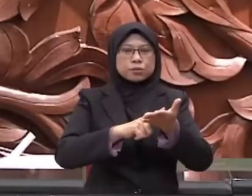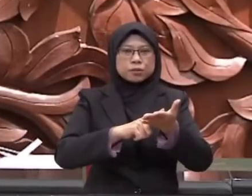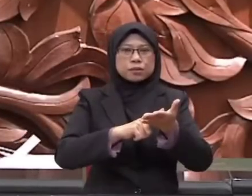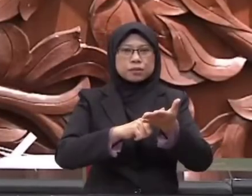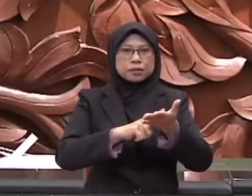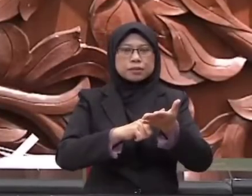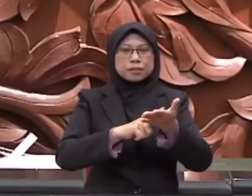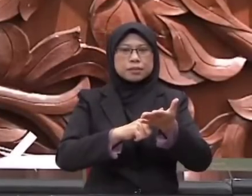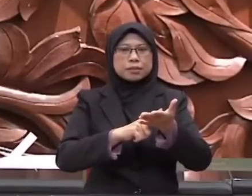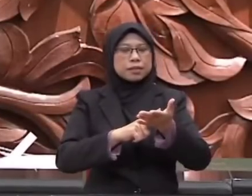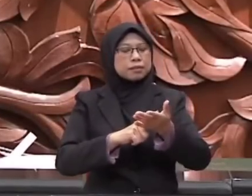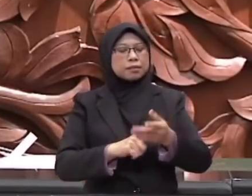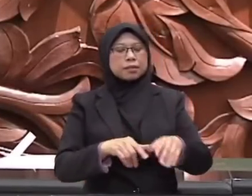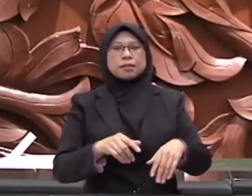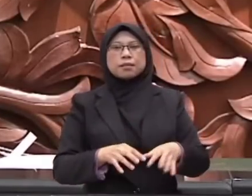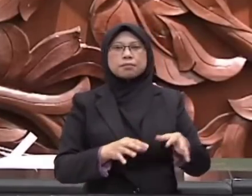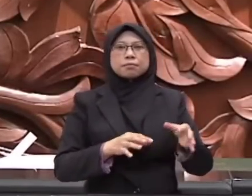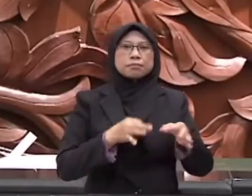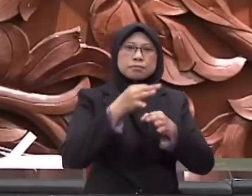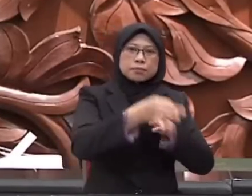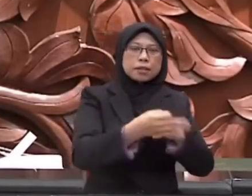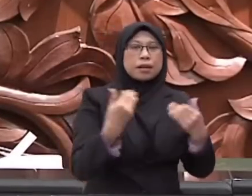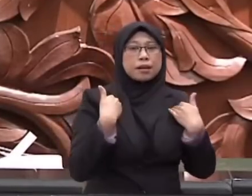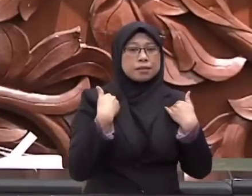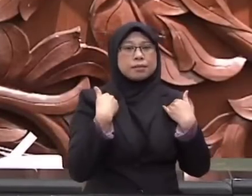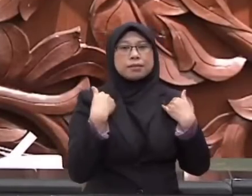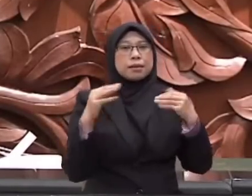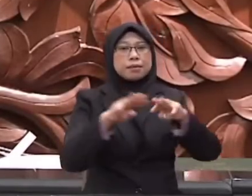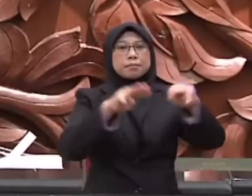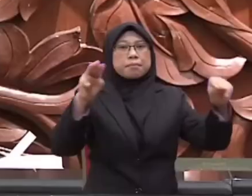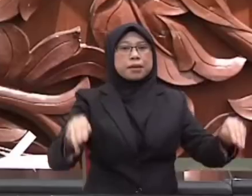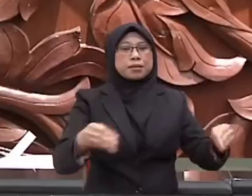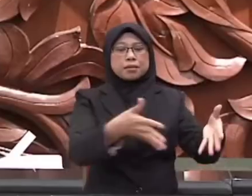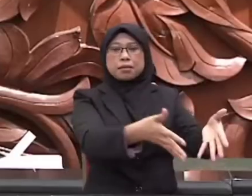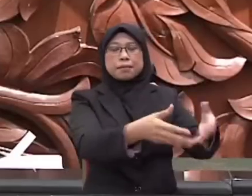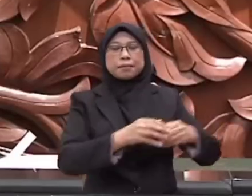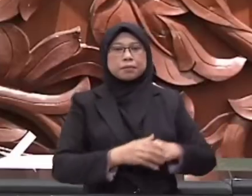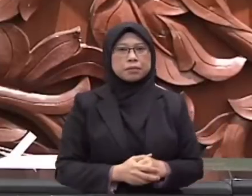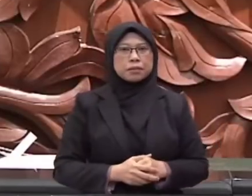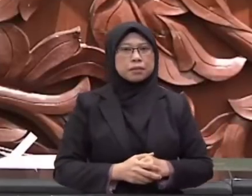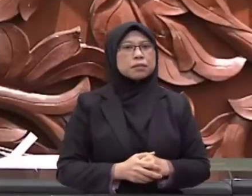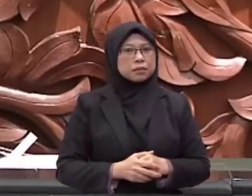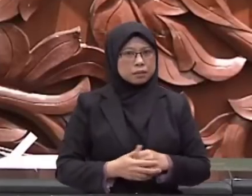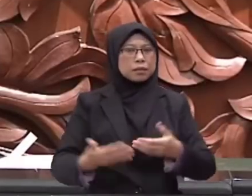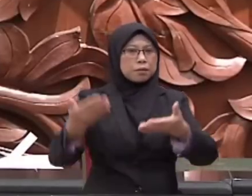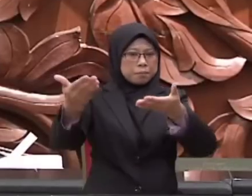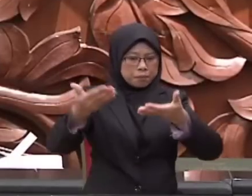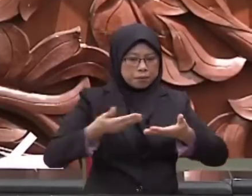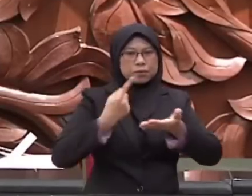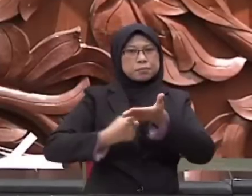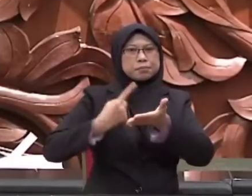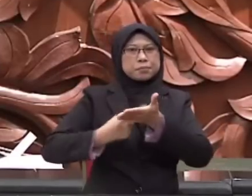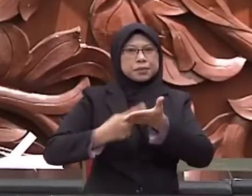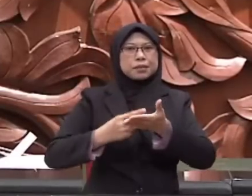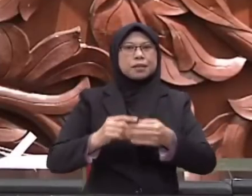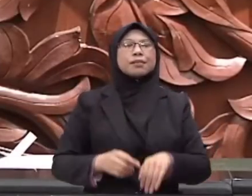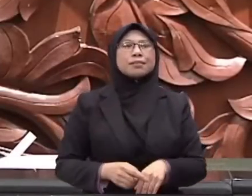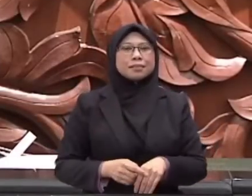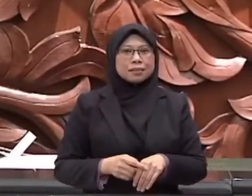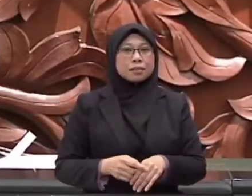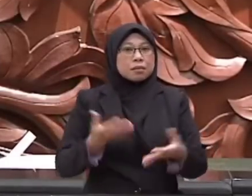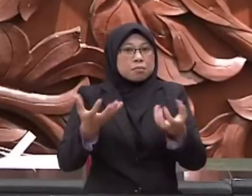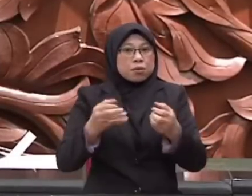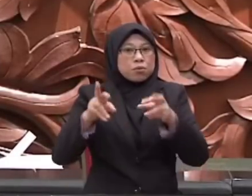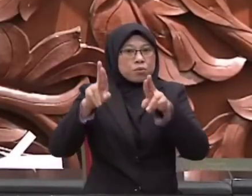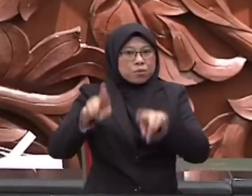on table. Laporan-laporan banyak lagi yang kita akan bawa supaya kita menjadi terbuka, supaya akhirnya rakyat tahu